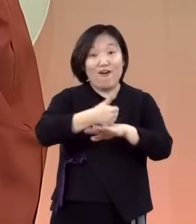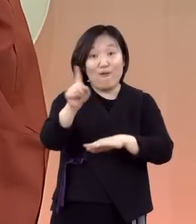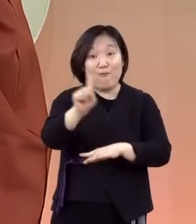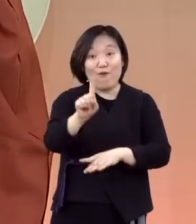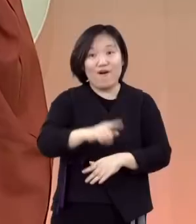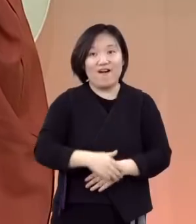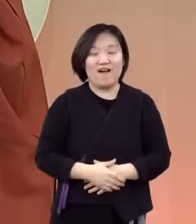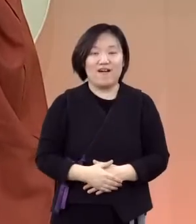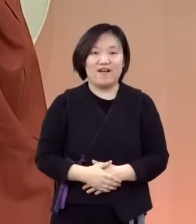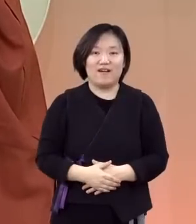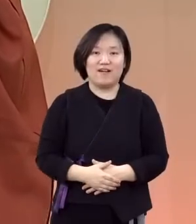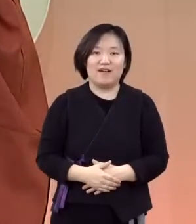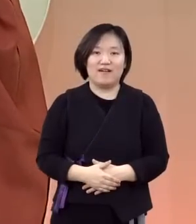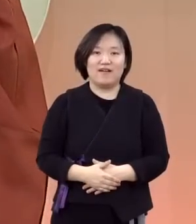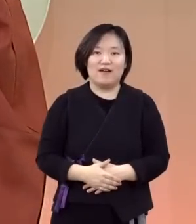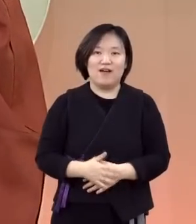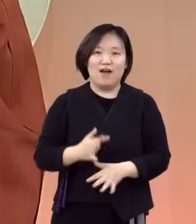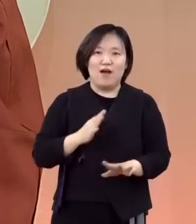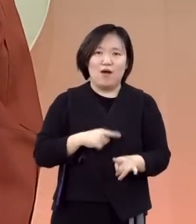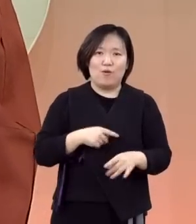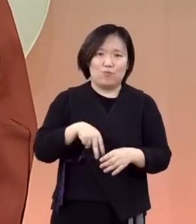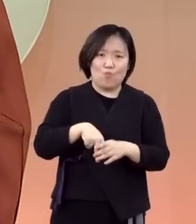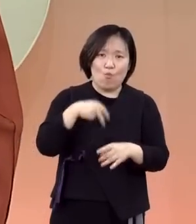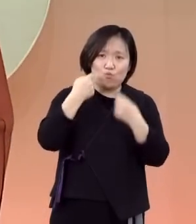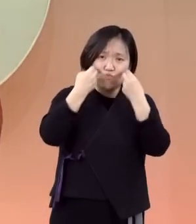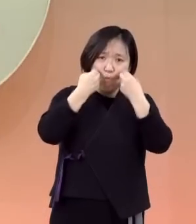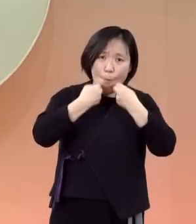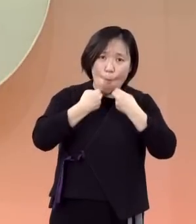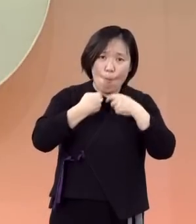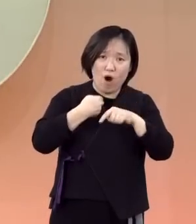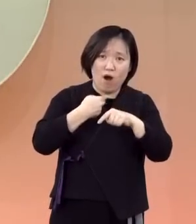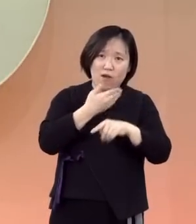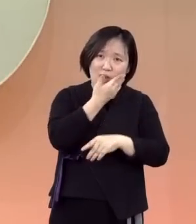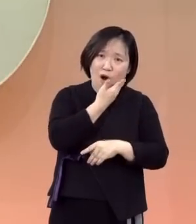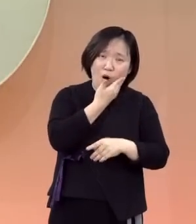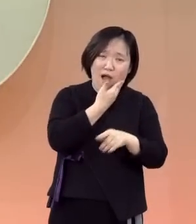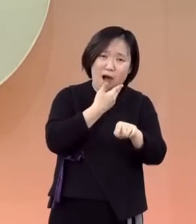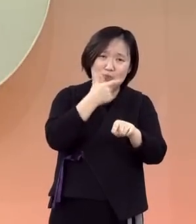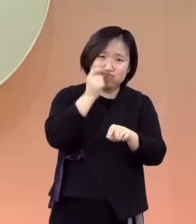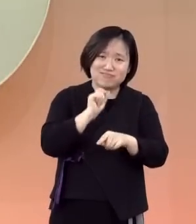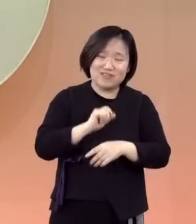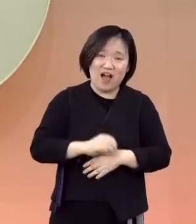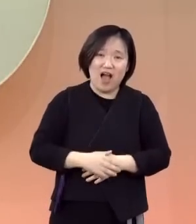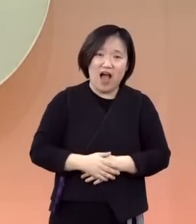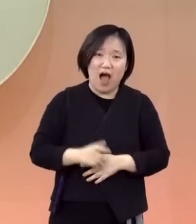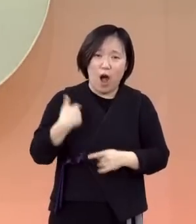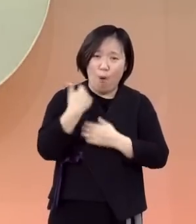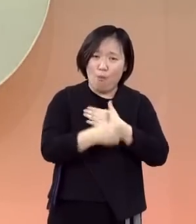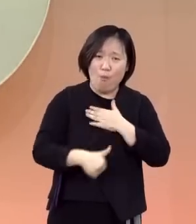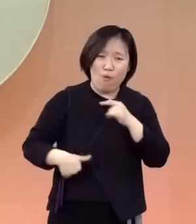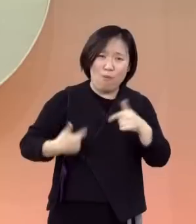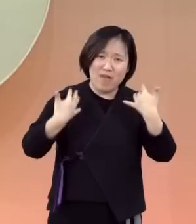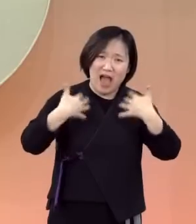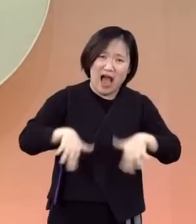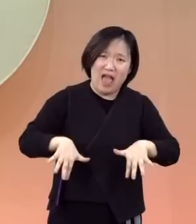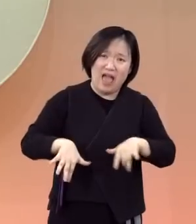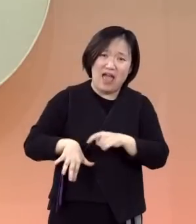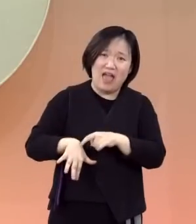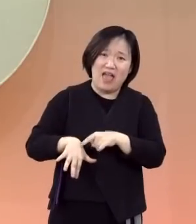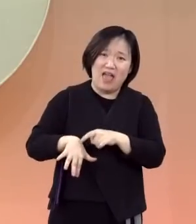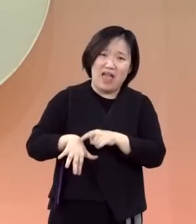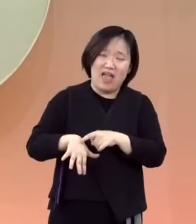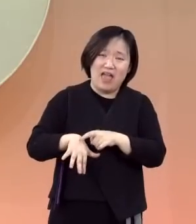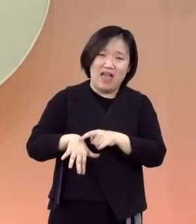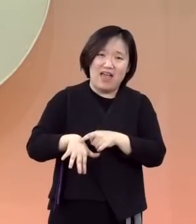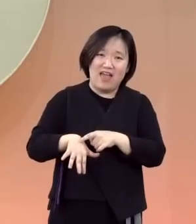,검사 결과그는너무마르고영양 실조에걸려 건강상태가매우좋지않았습니다